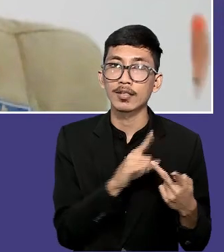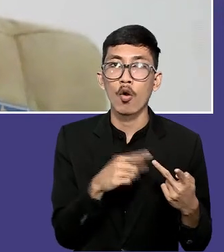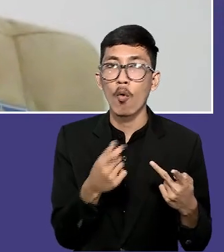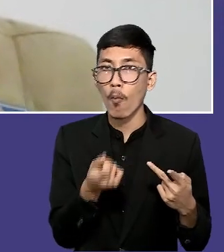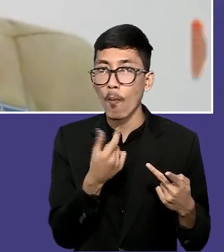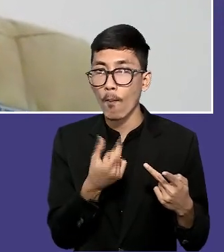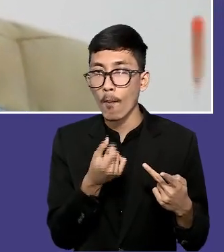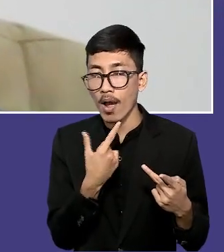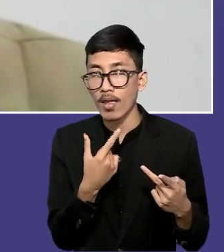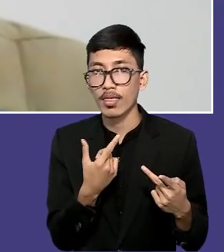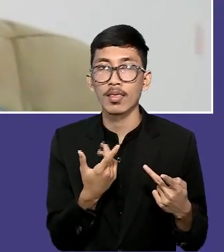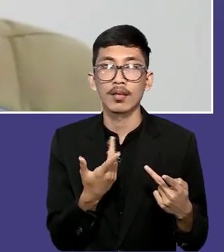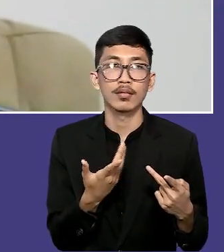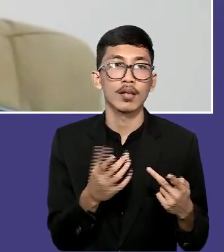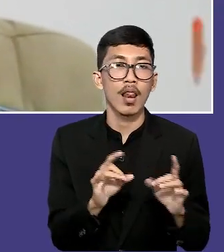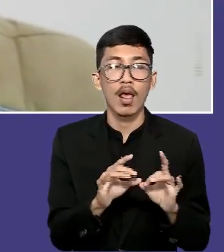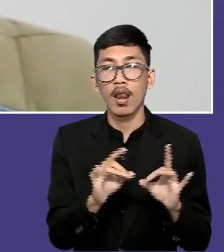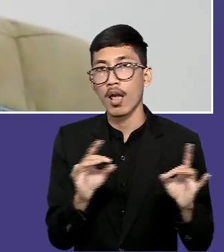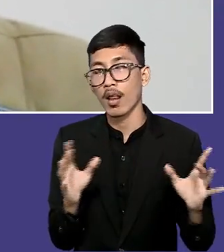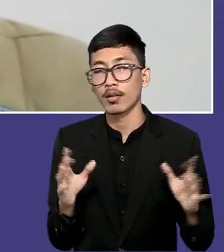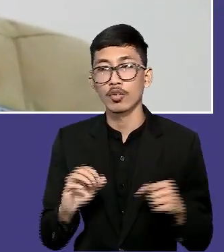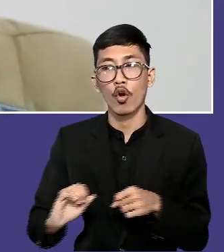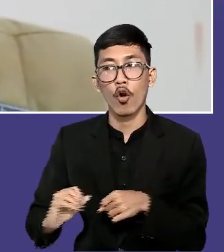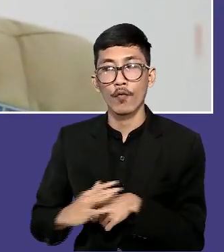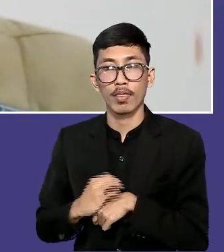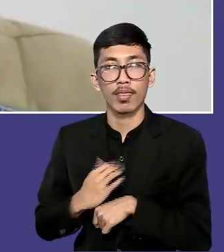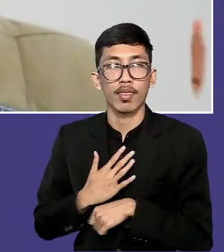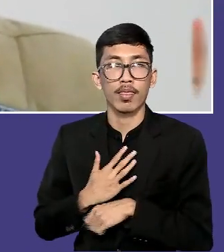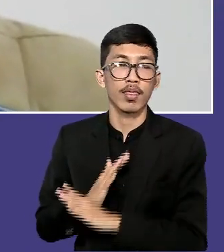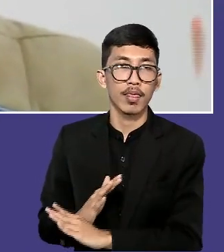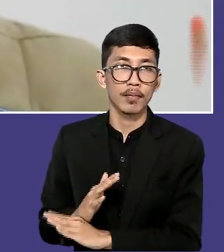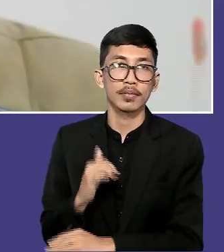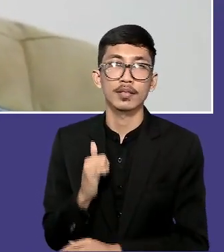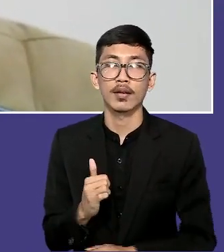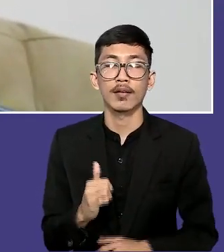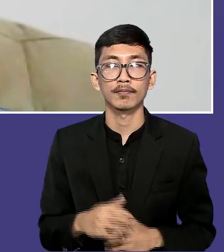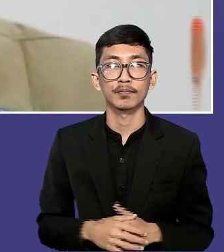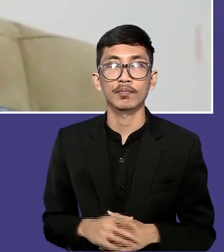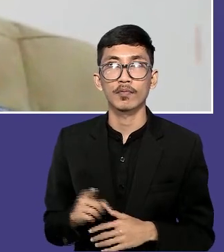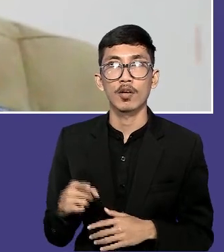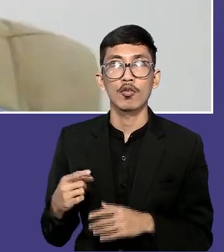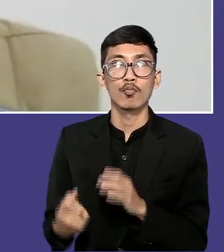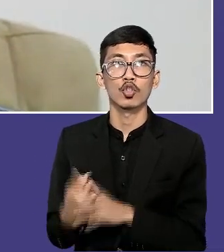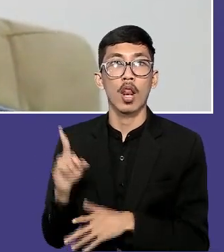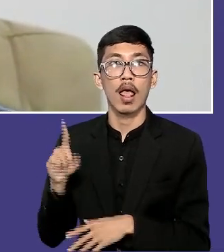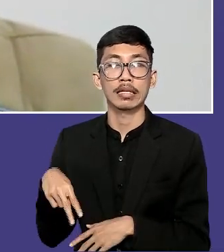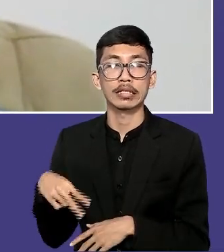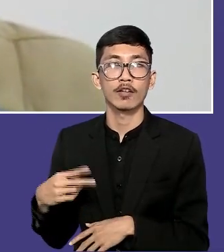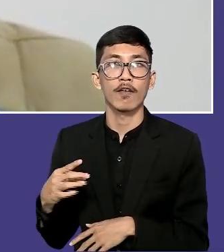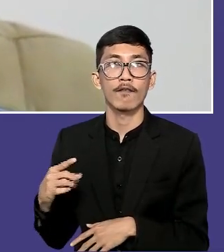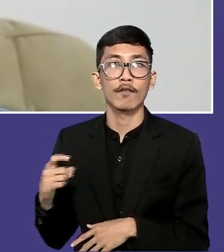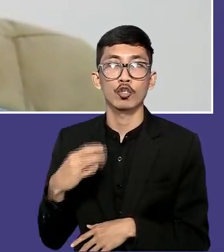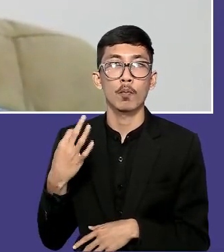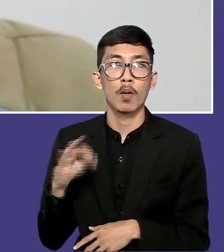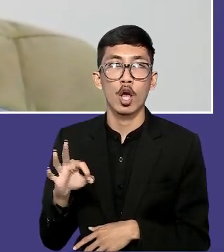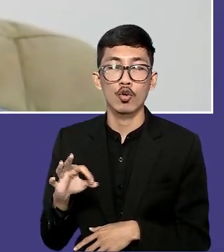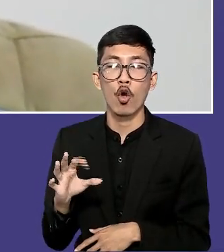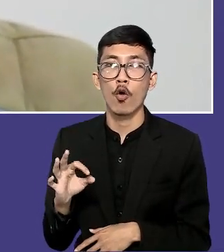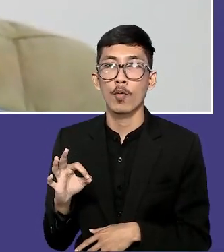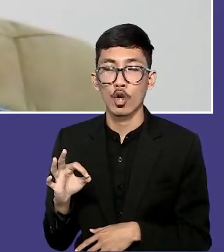bisa saja nanti jadi kurang efektif langkah pengaduk pengendalian kita tersebut akibat munculnya mutasi dan juga mutasi bisa